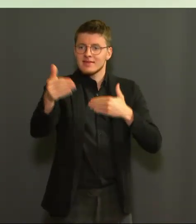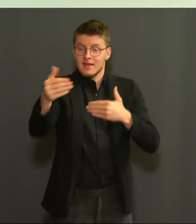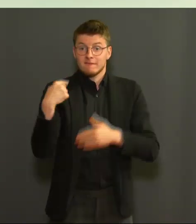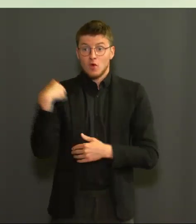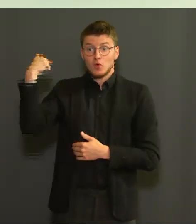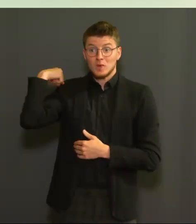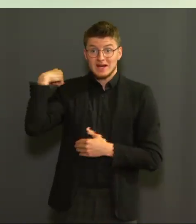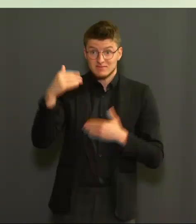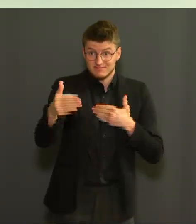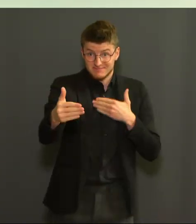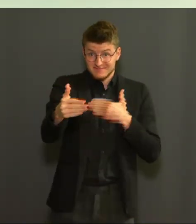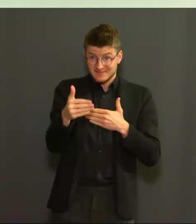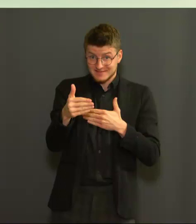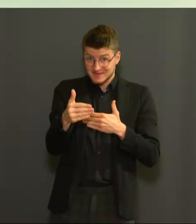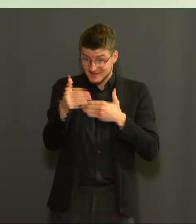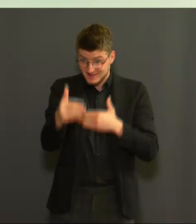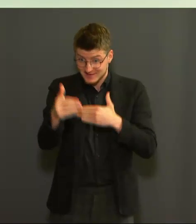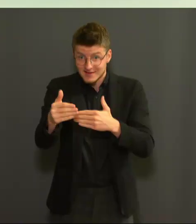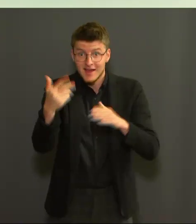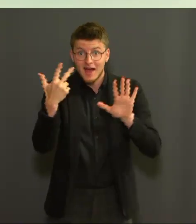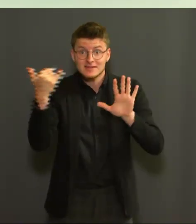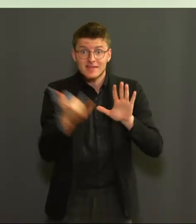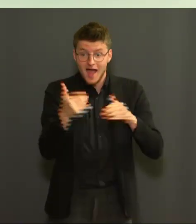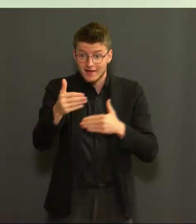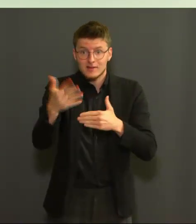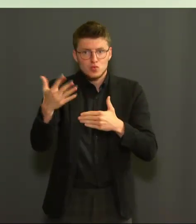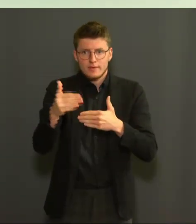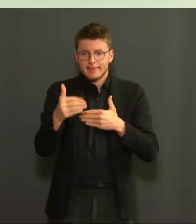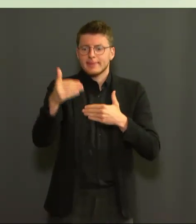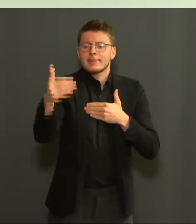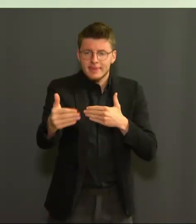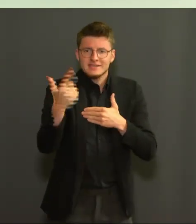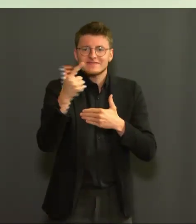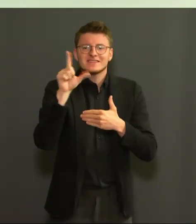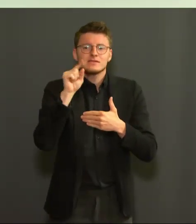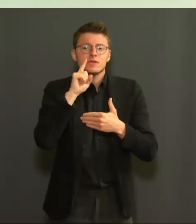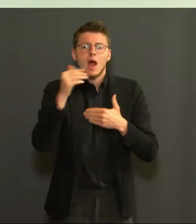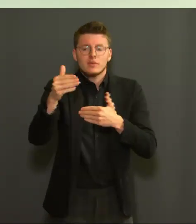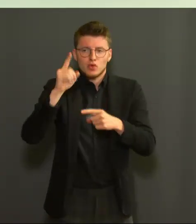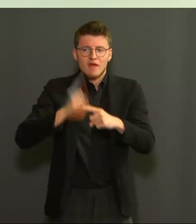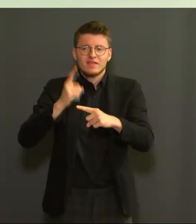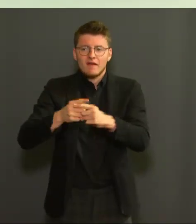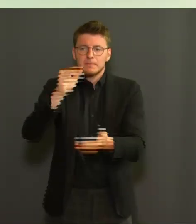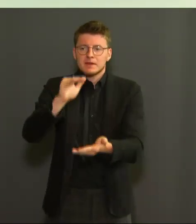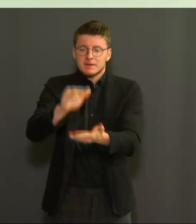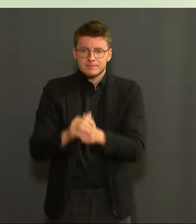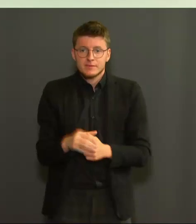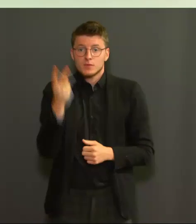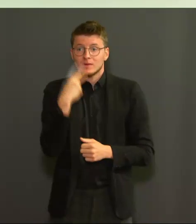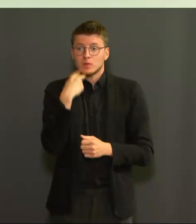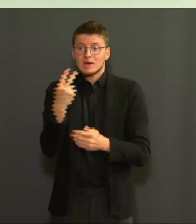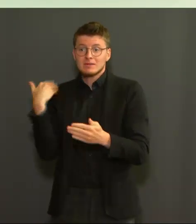De voorbije 2 weken, dat is de periode van 14 tot 27 juni, werd 65%